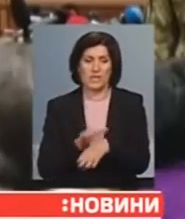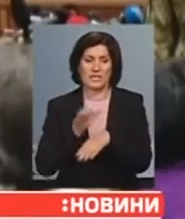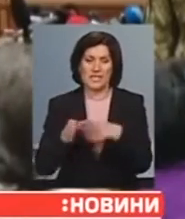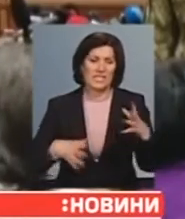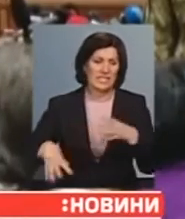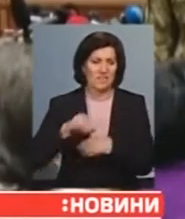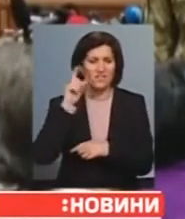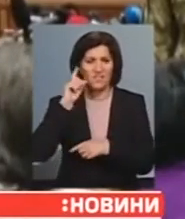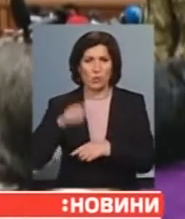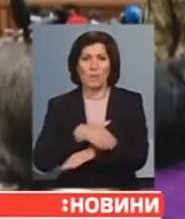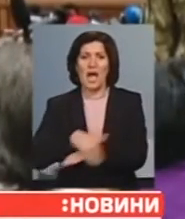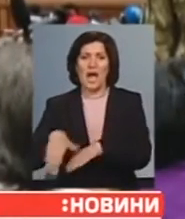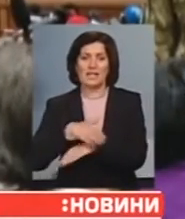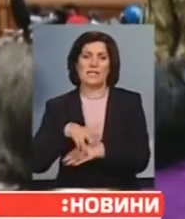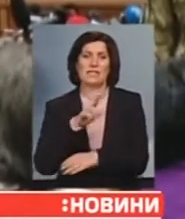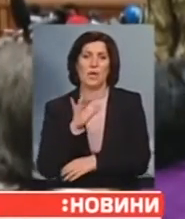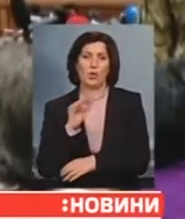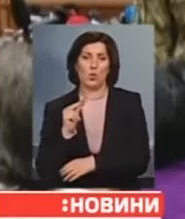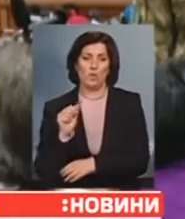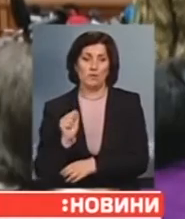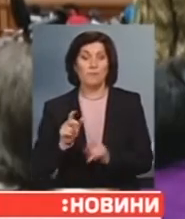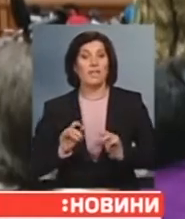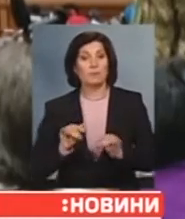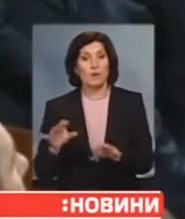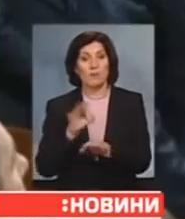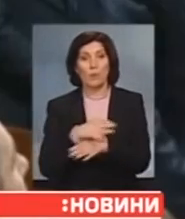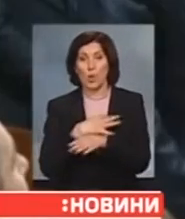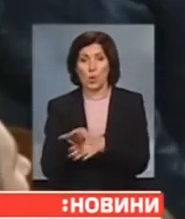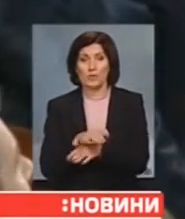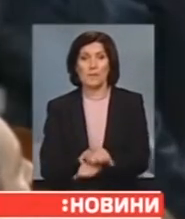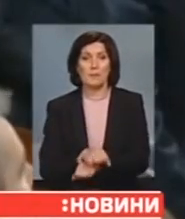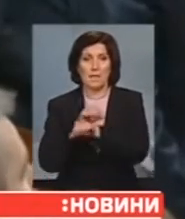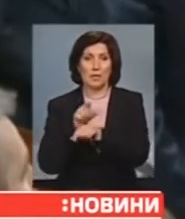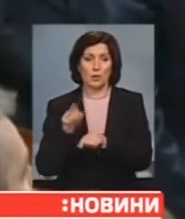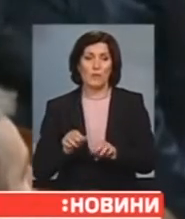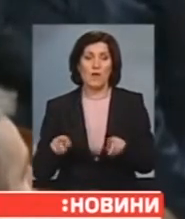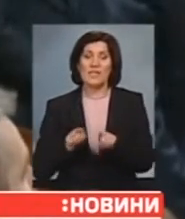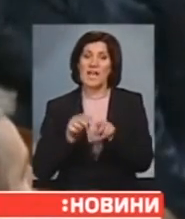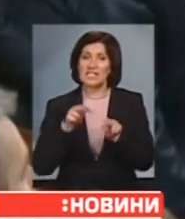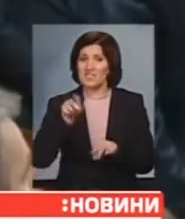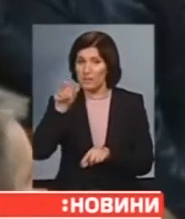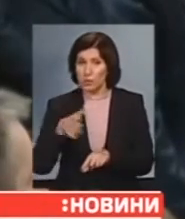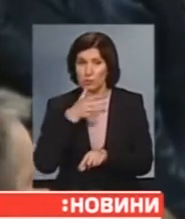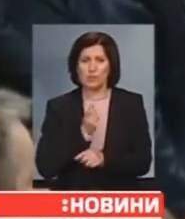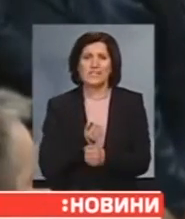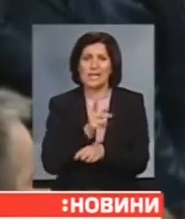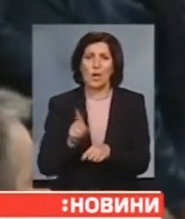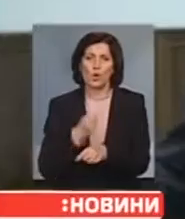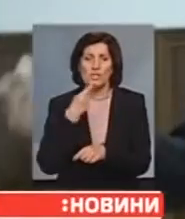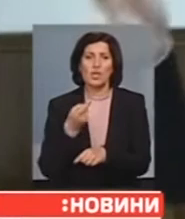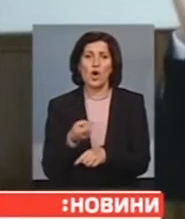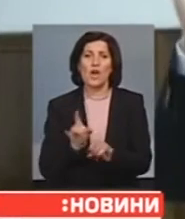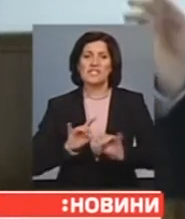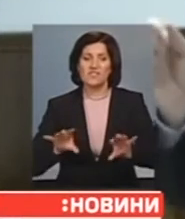на всі відомі адреси Януковича. У справі про розстріл Майдану той проходить як свідок. Під час кількагодинного свідчення